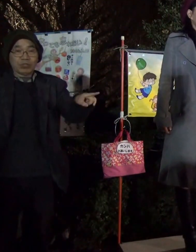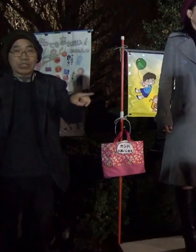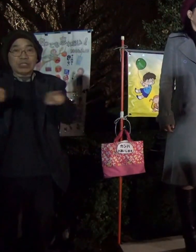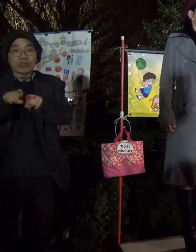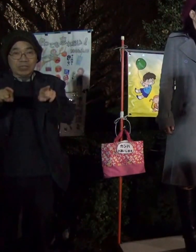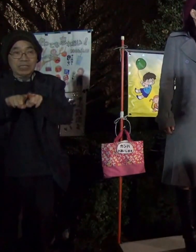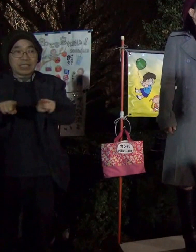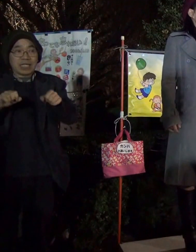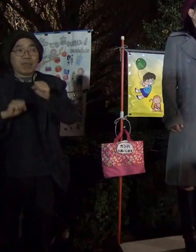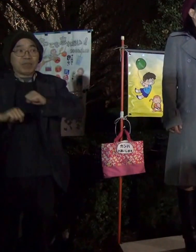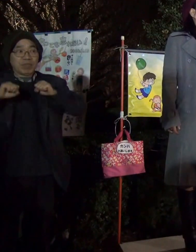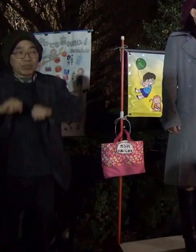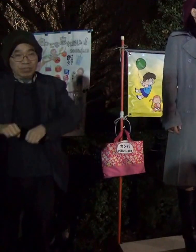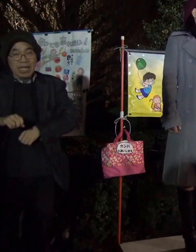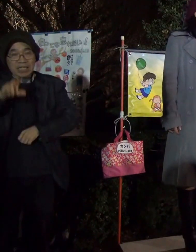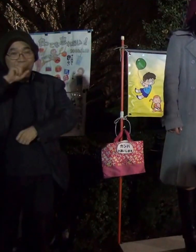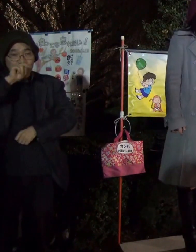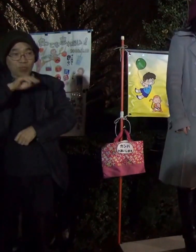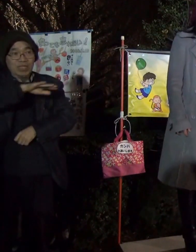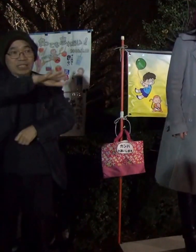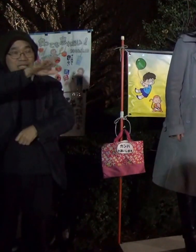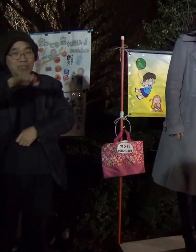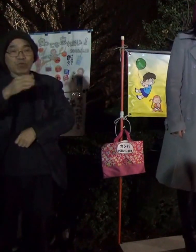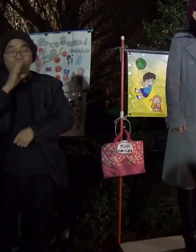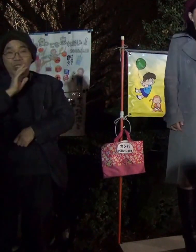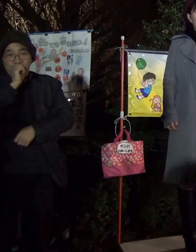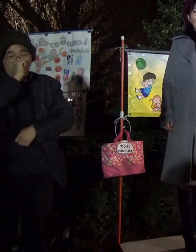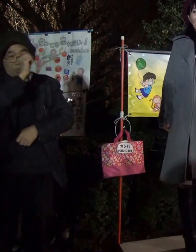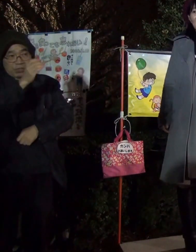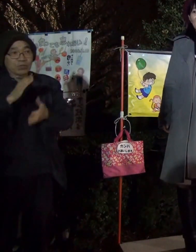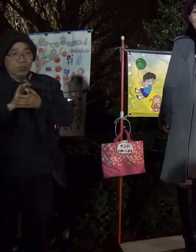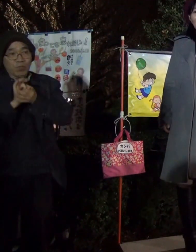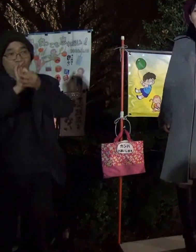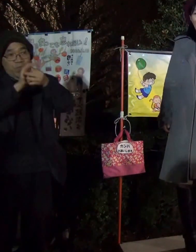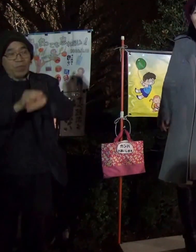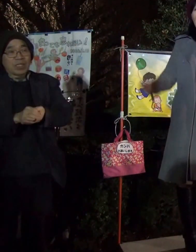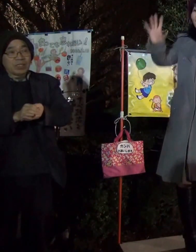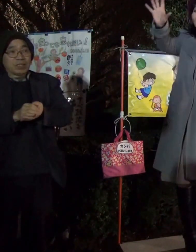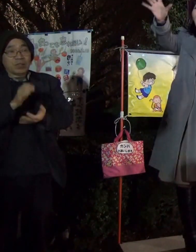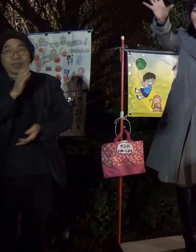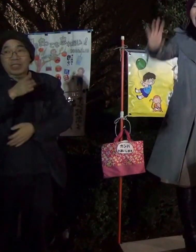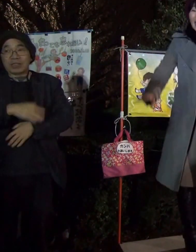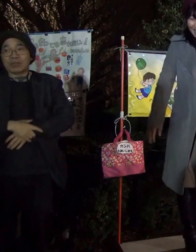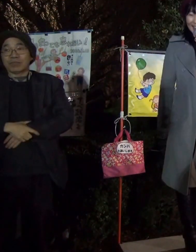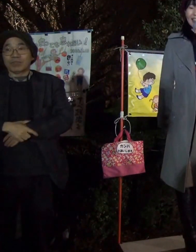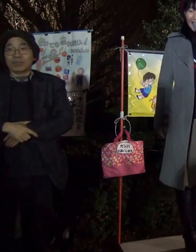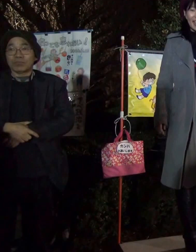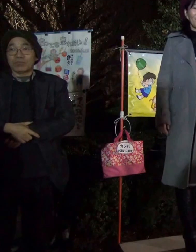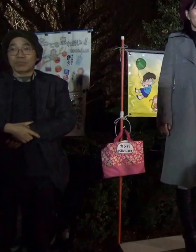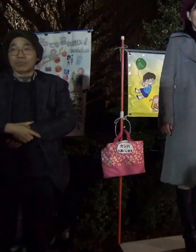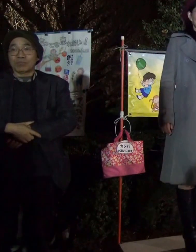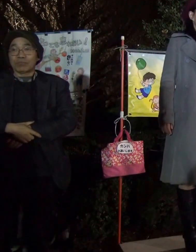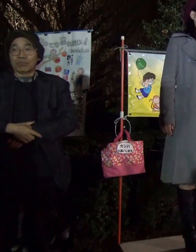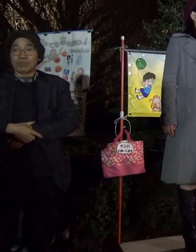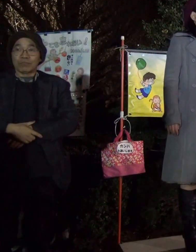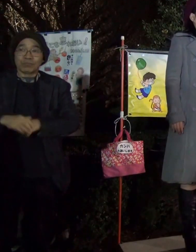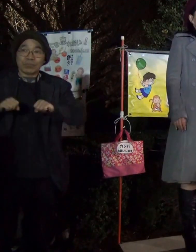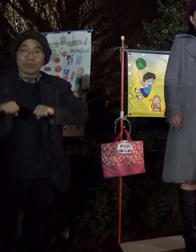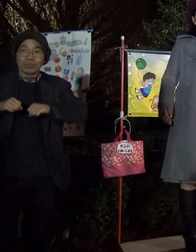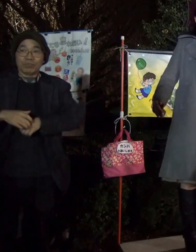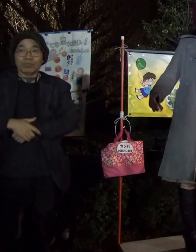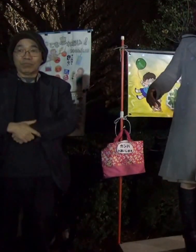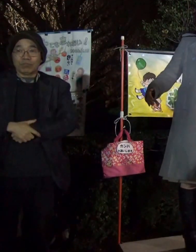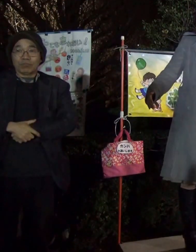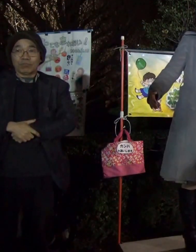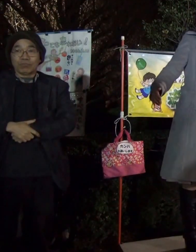にもよろしくお伝えください。ありがとうございました。はい、あ、はい、ね、頑張りましょう。は